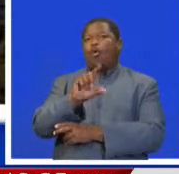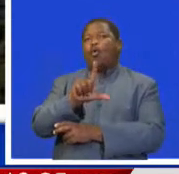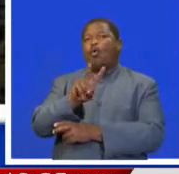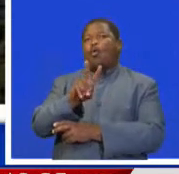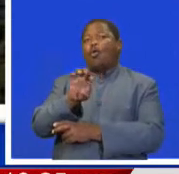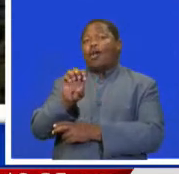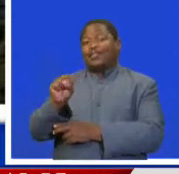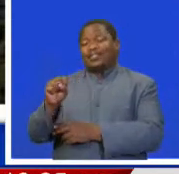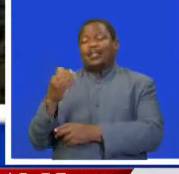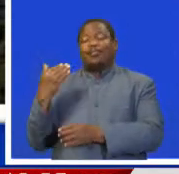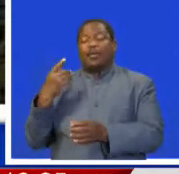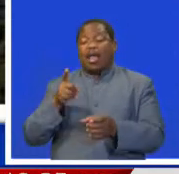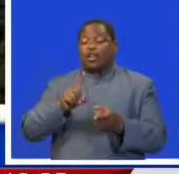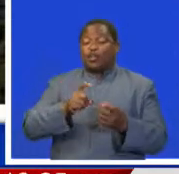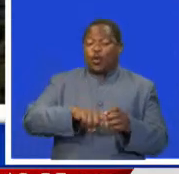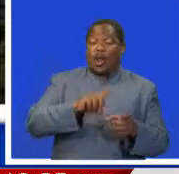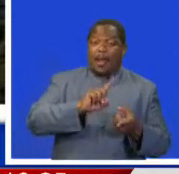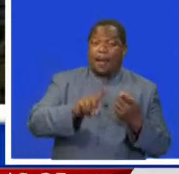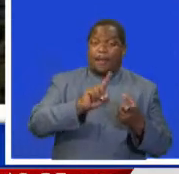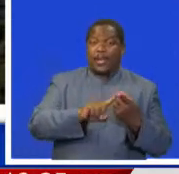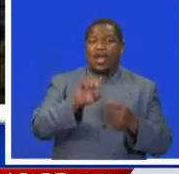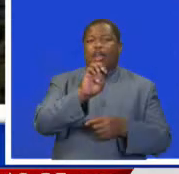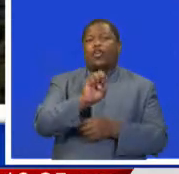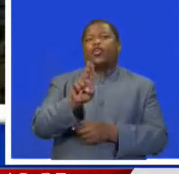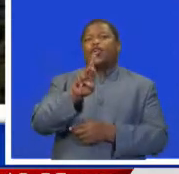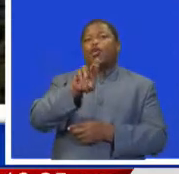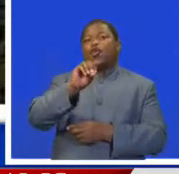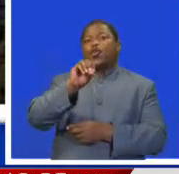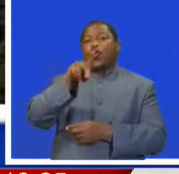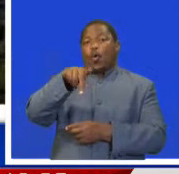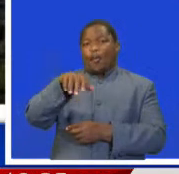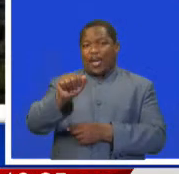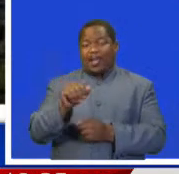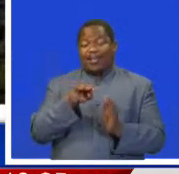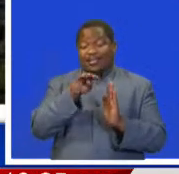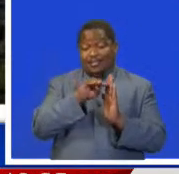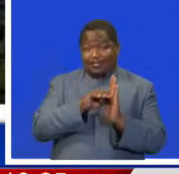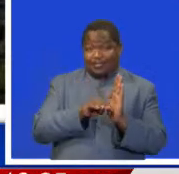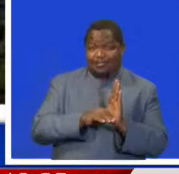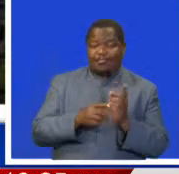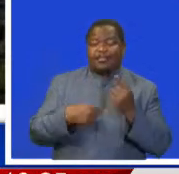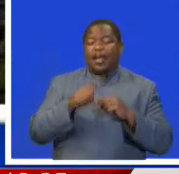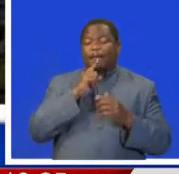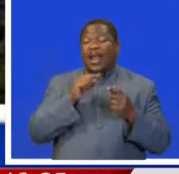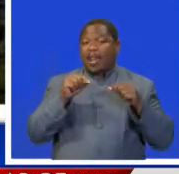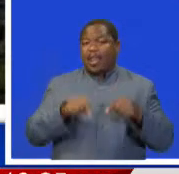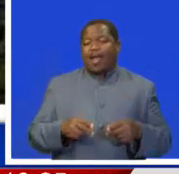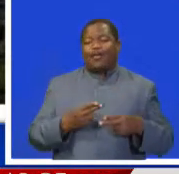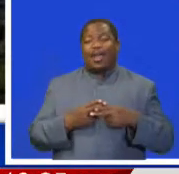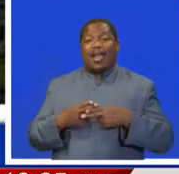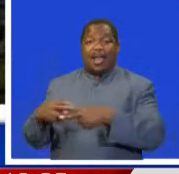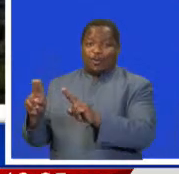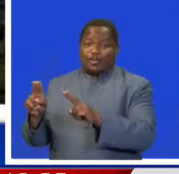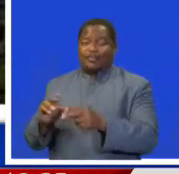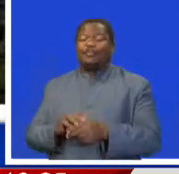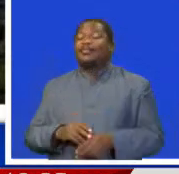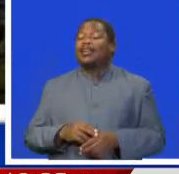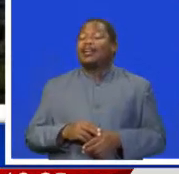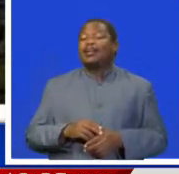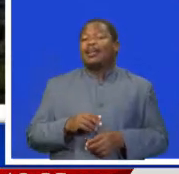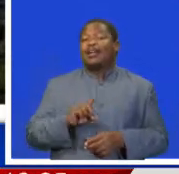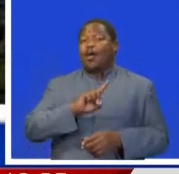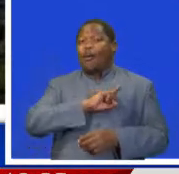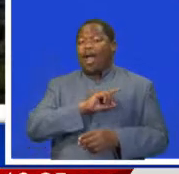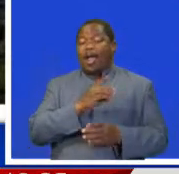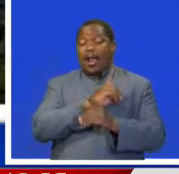ukuthi lishaywe licembu leSevilla kuma quarterfinals alenzebe ligoli leSevilla lishaywe ngumdlali longu